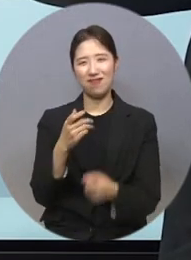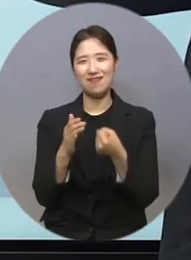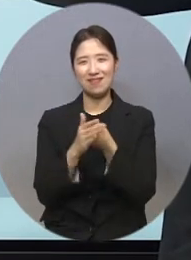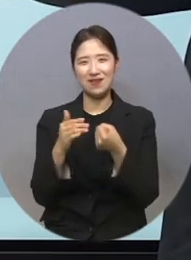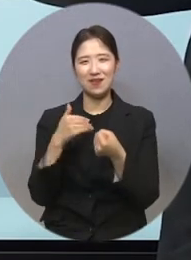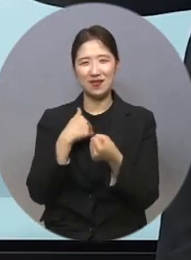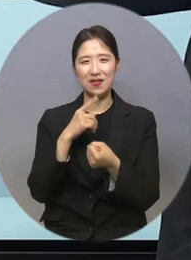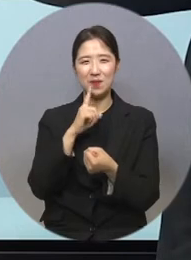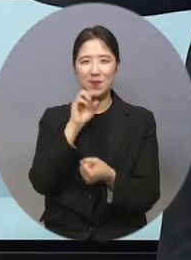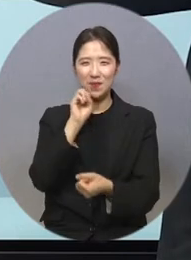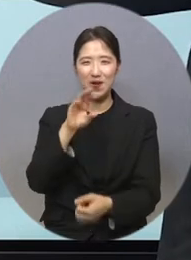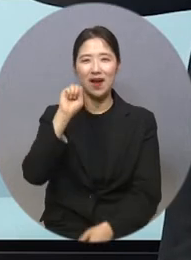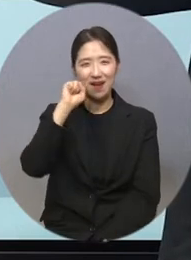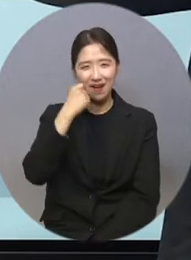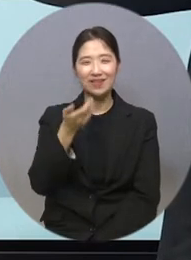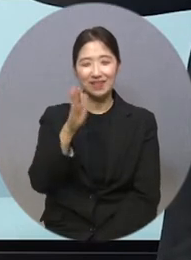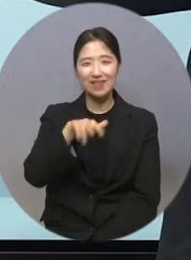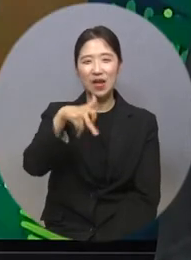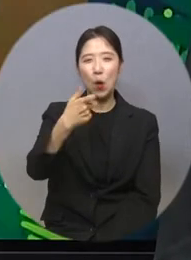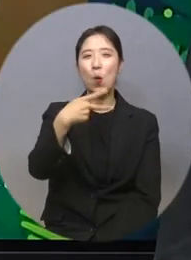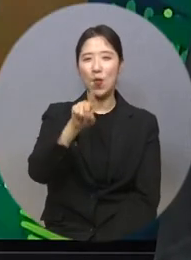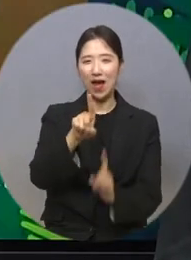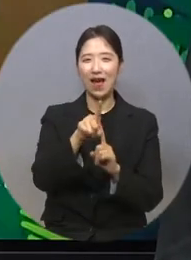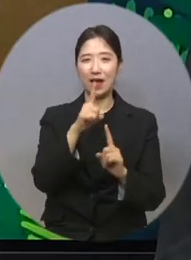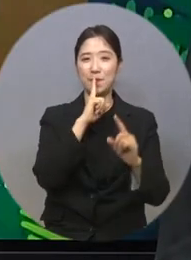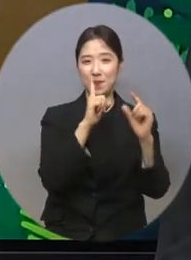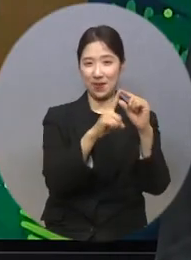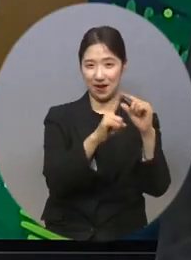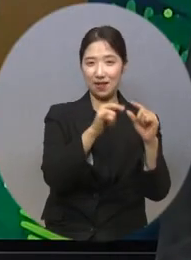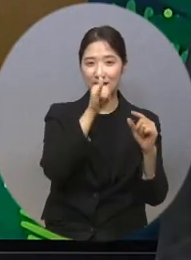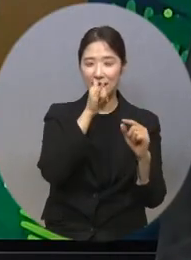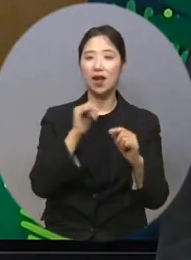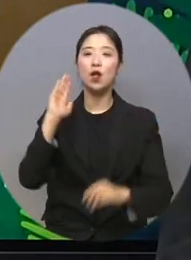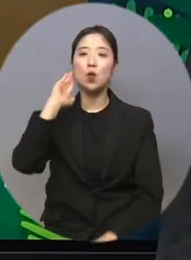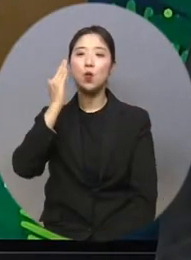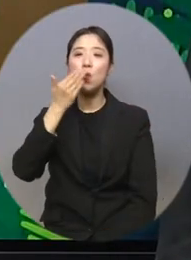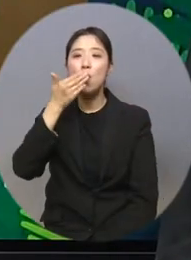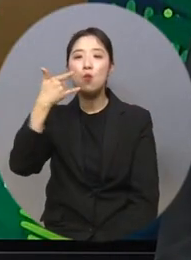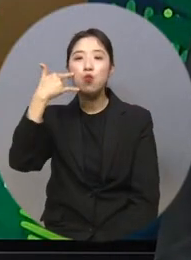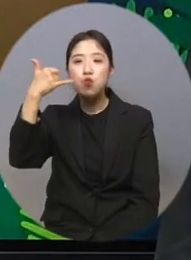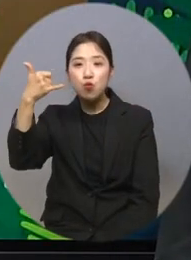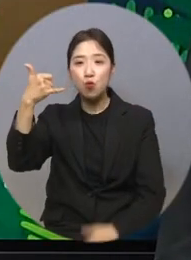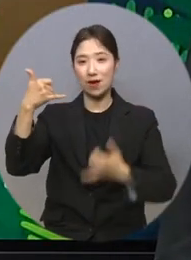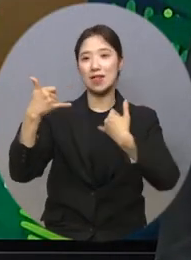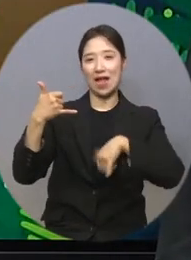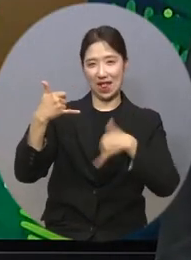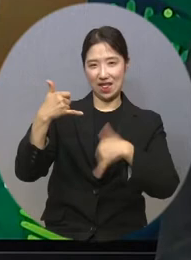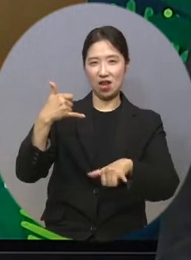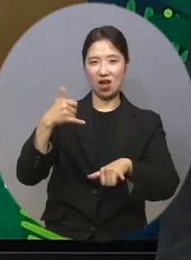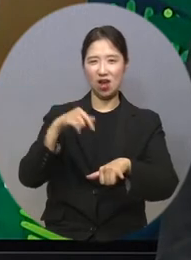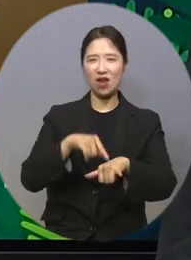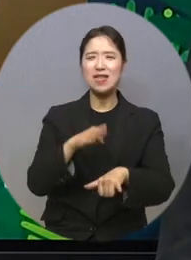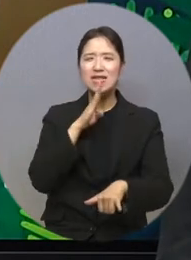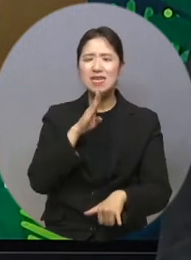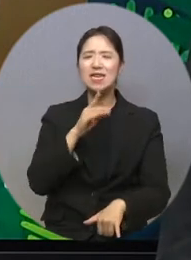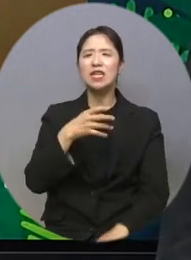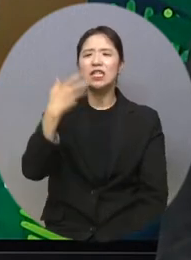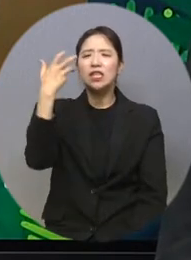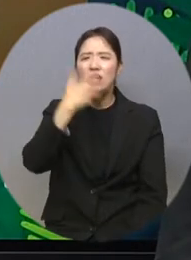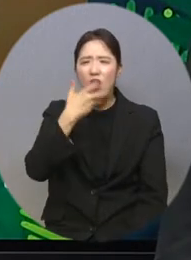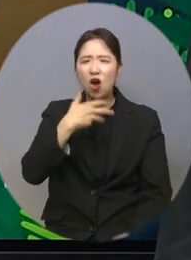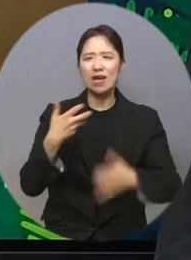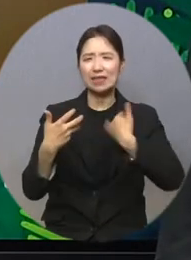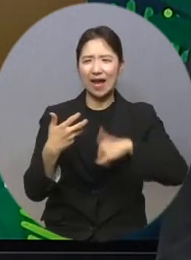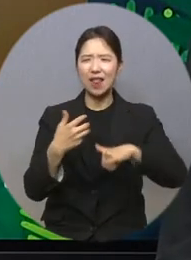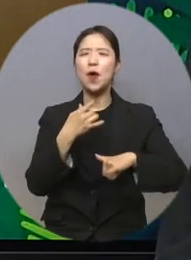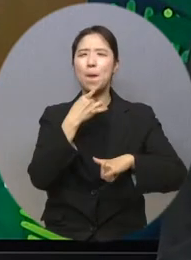말씀은 안 드리겠습니다. 우리 코다에 대한 용어가 있고요. 농인 부모의 자녀 이런 뜻이잖아요. 사실은 청인 자녀만을